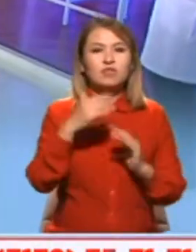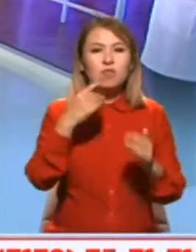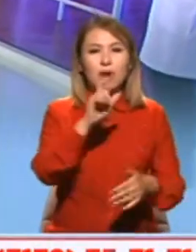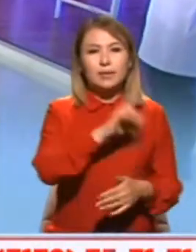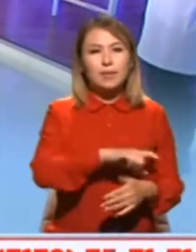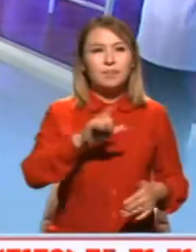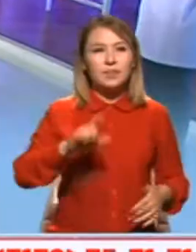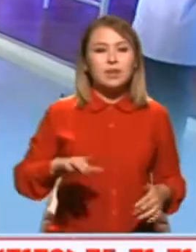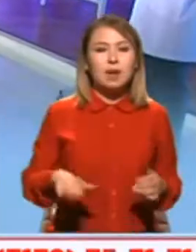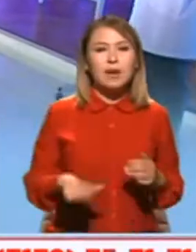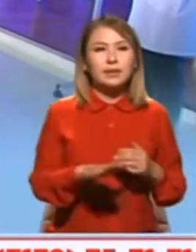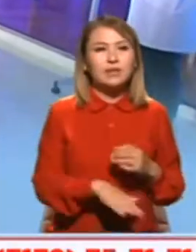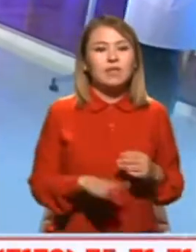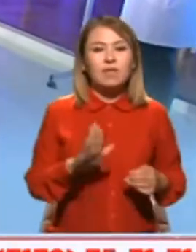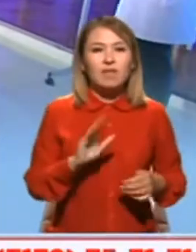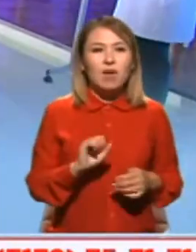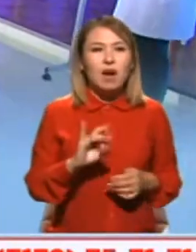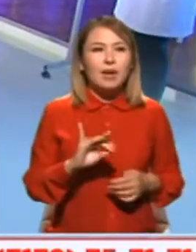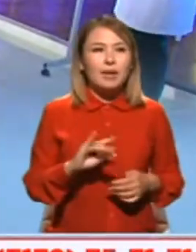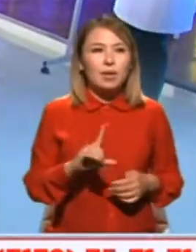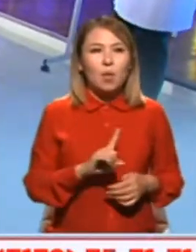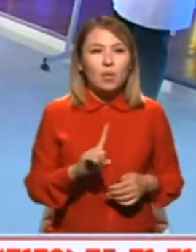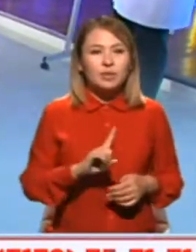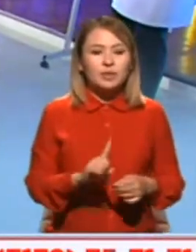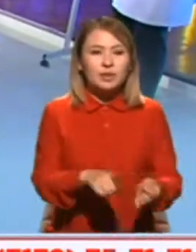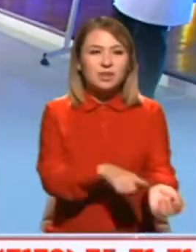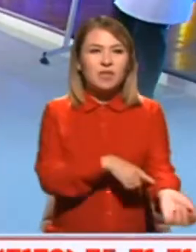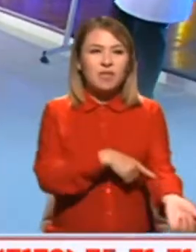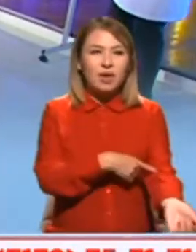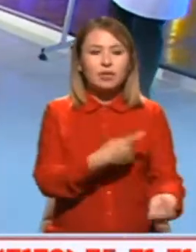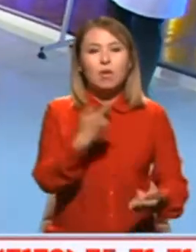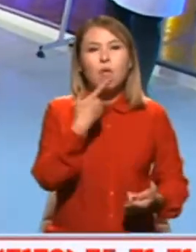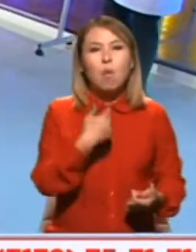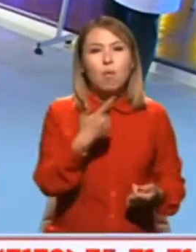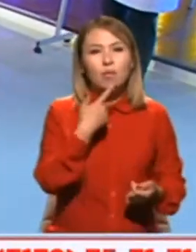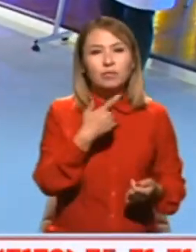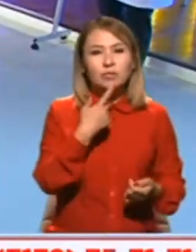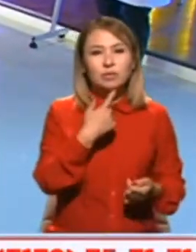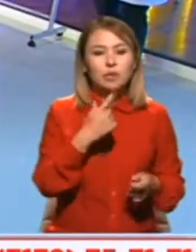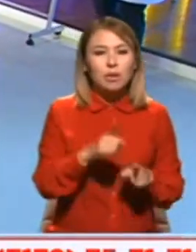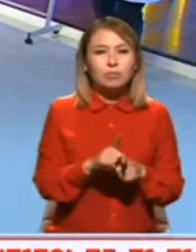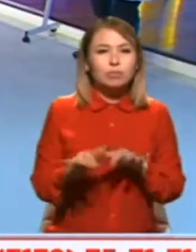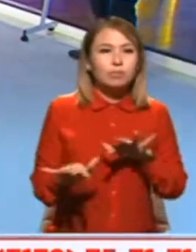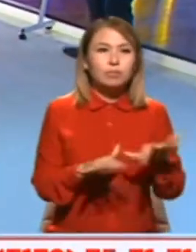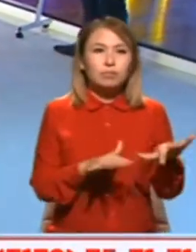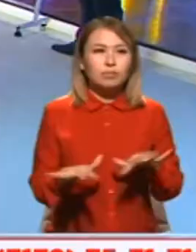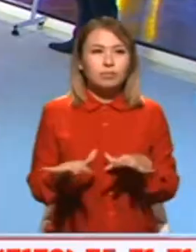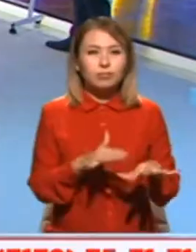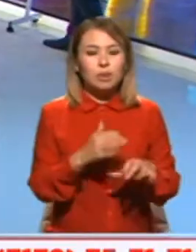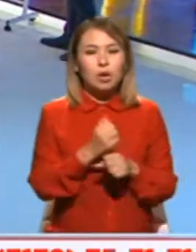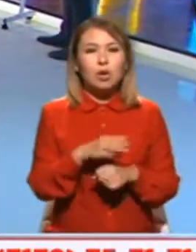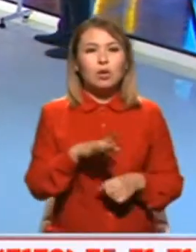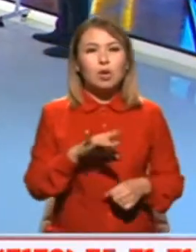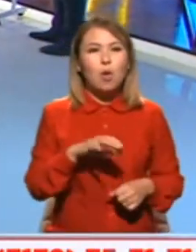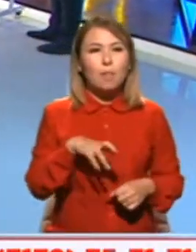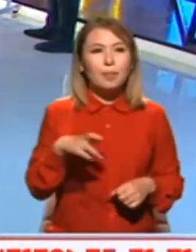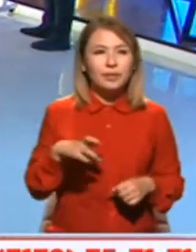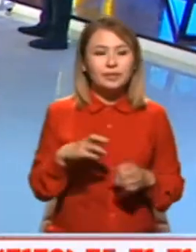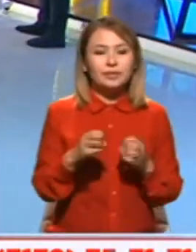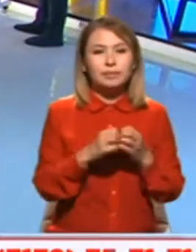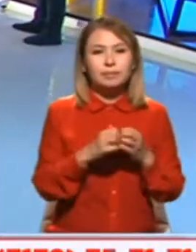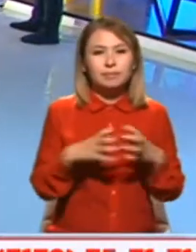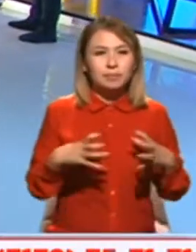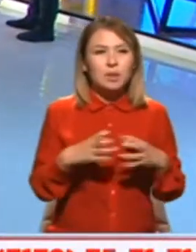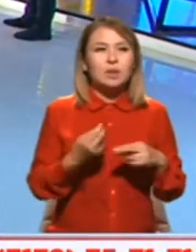адамдарда аяқтарында, яғни варикозды расширение, яғни варикозды қанның, яғни үйіліп тұрулары, яғни тромбтардың пайда болуы нәтижесінде